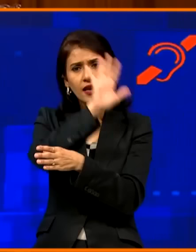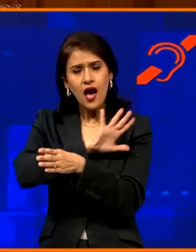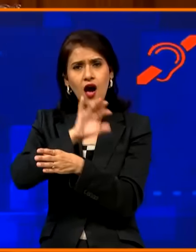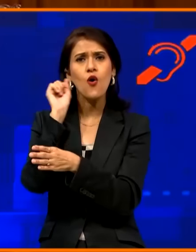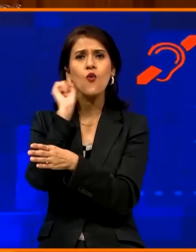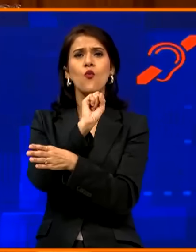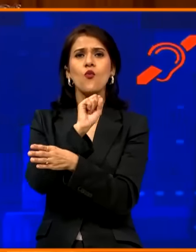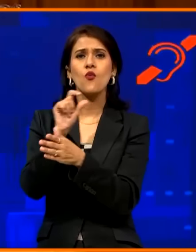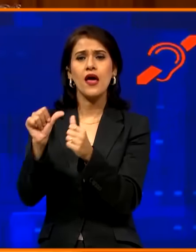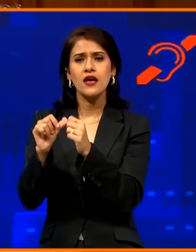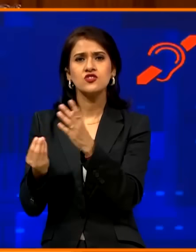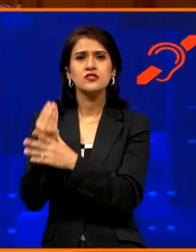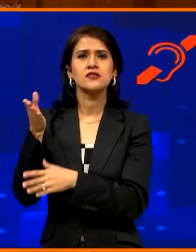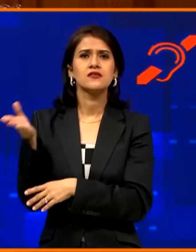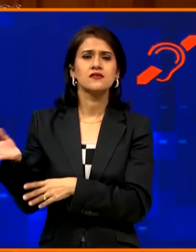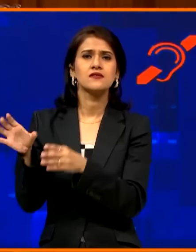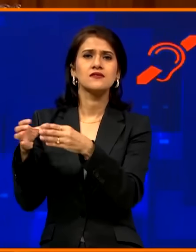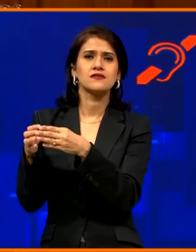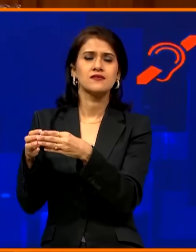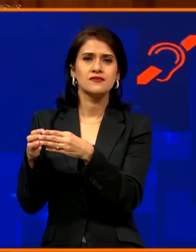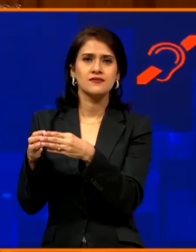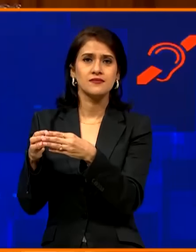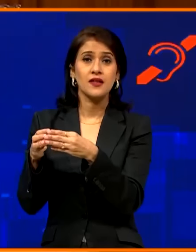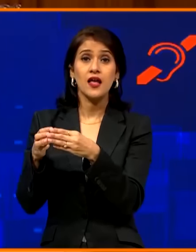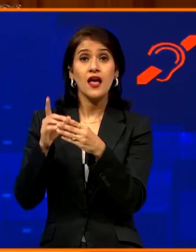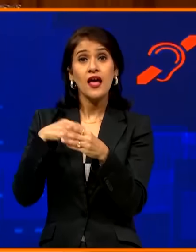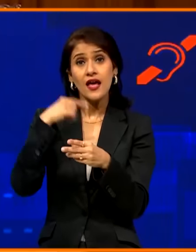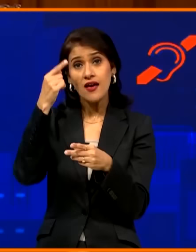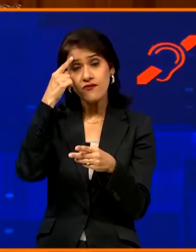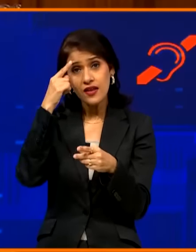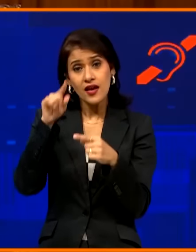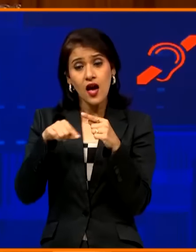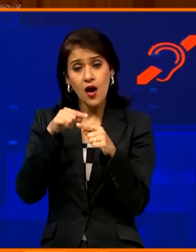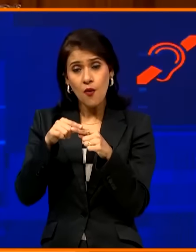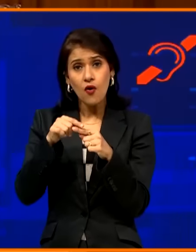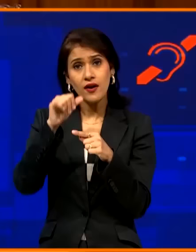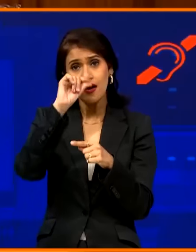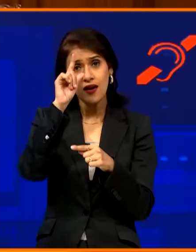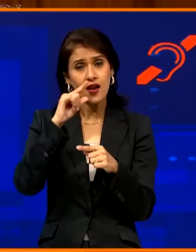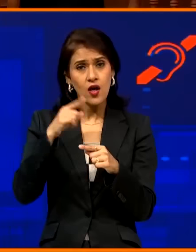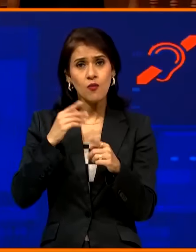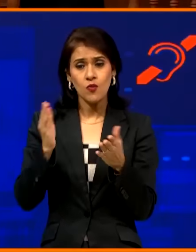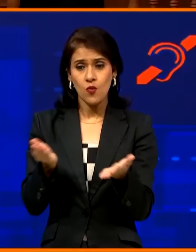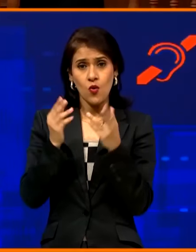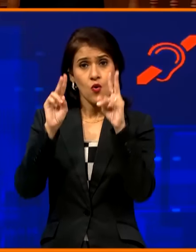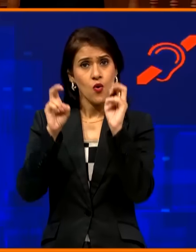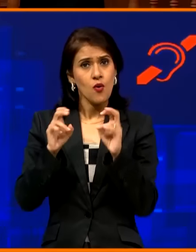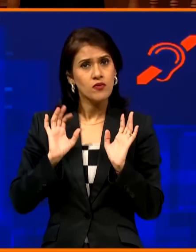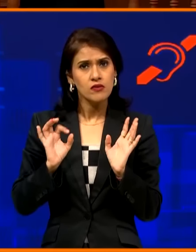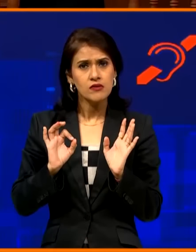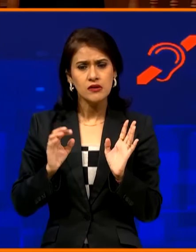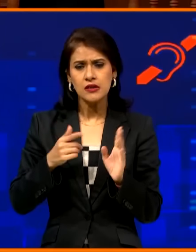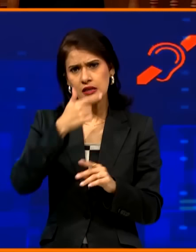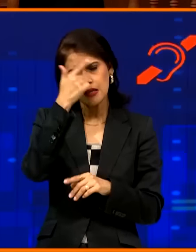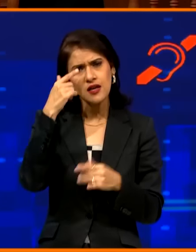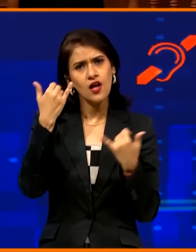हम मुल्क के बारे में सोच करके चीजों को नहीं करेंगे तो हमारा दुर्भाग्य होगा यह बदकिस्मती